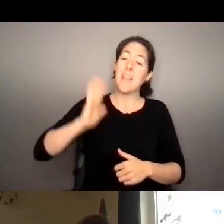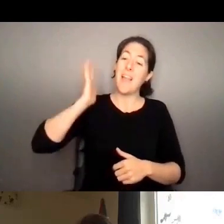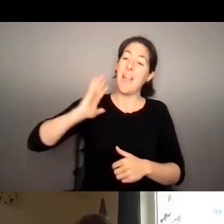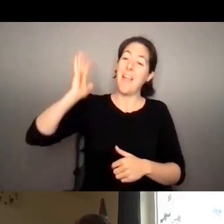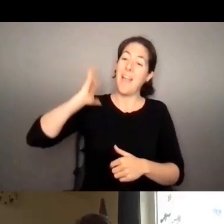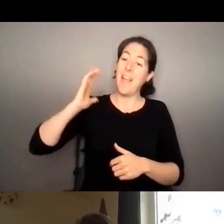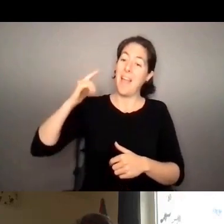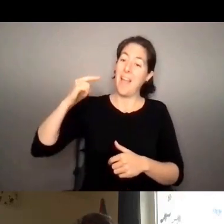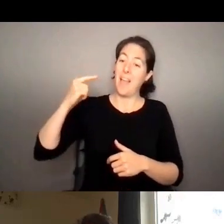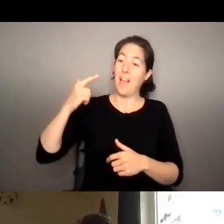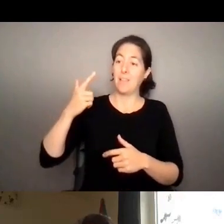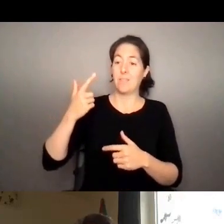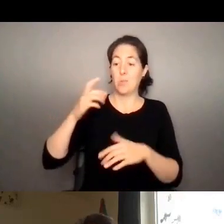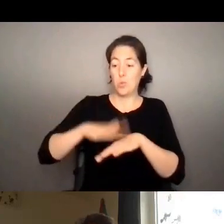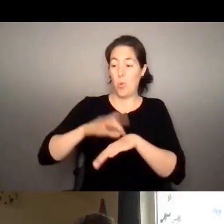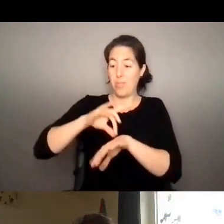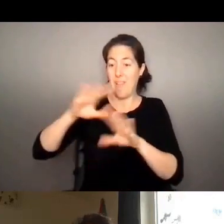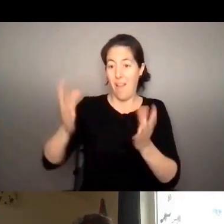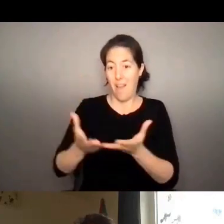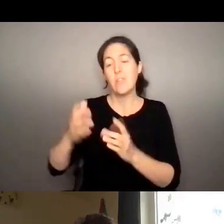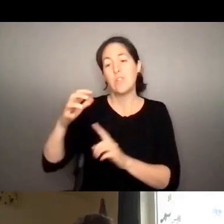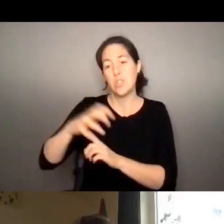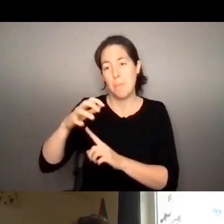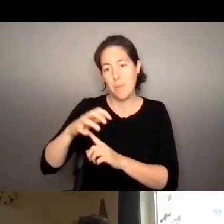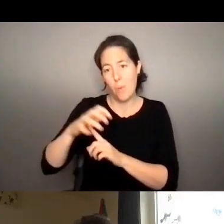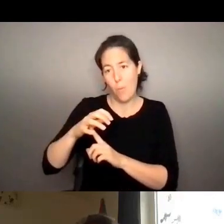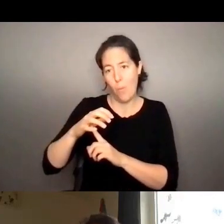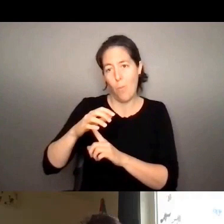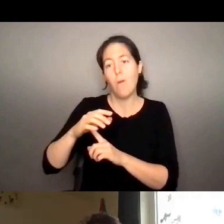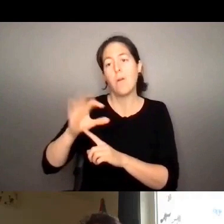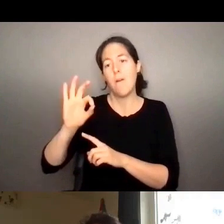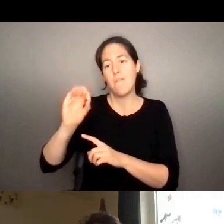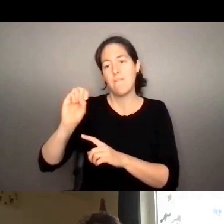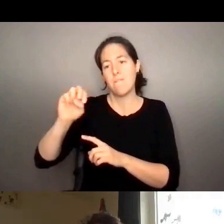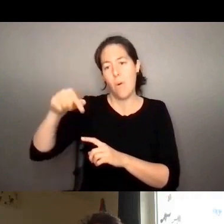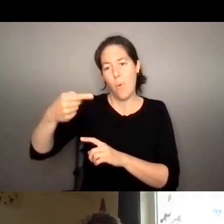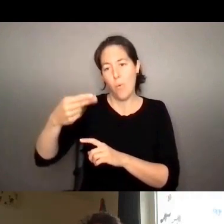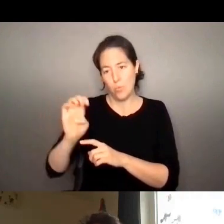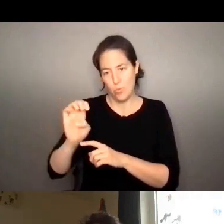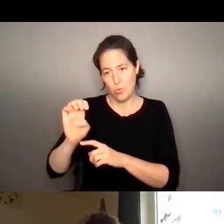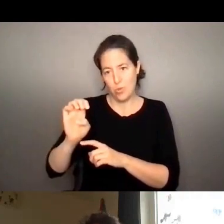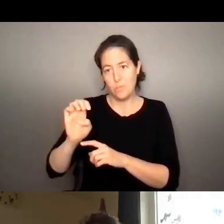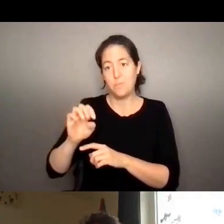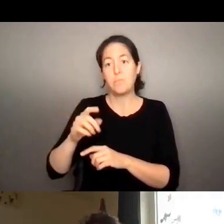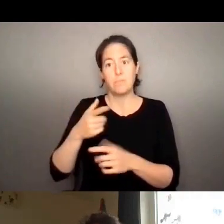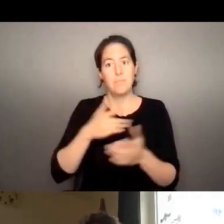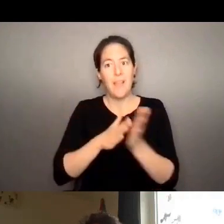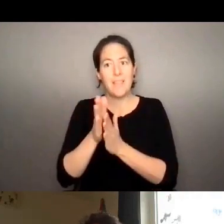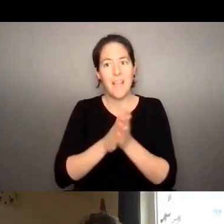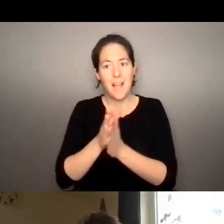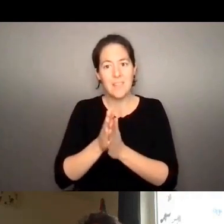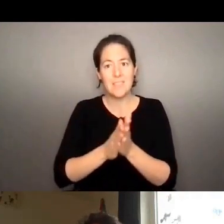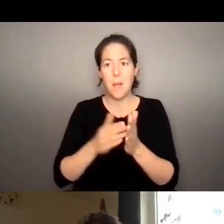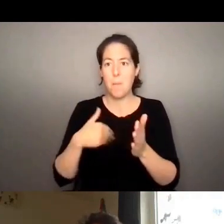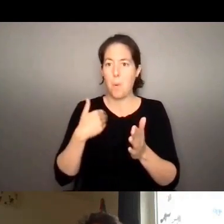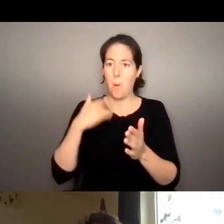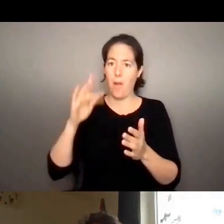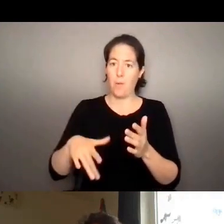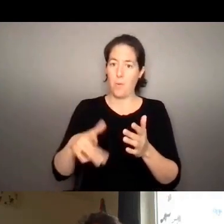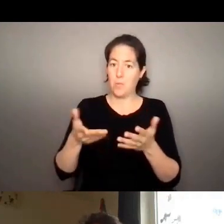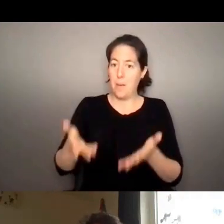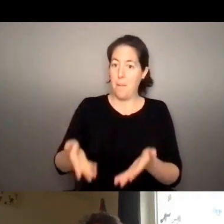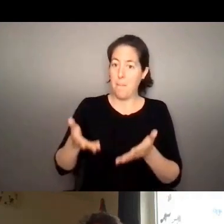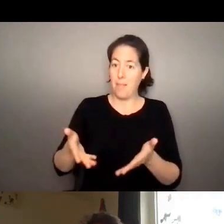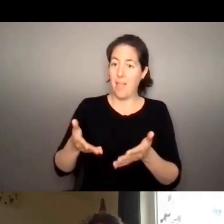un champignon, c'est un organisme fongique. Puis ça, c'est intéressant à deux niveaux parce que cet organisme-là, finalement, sert de lien